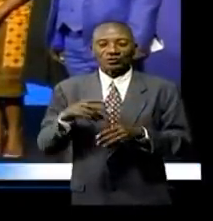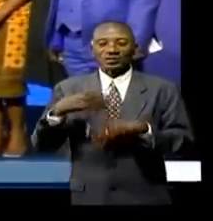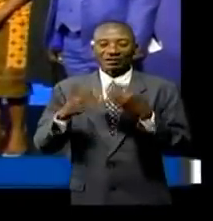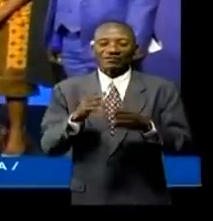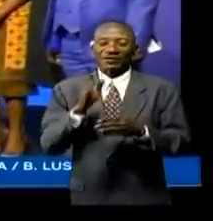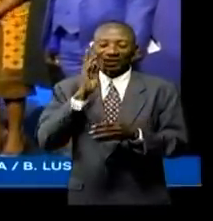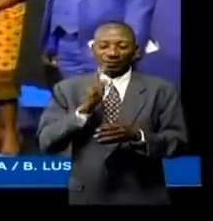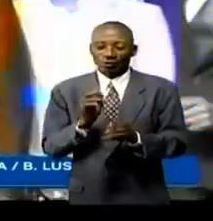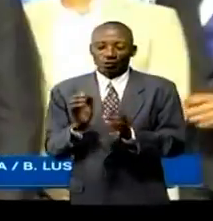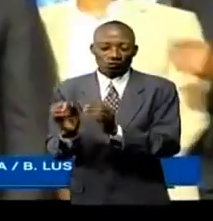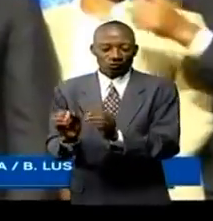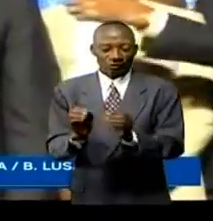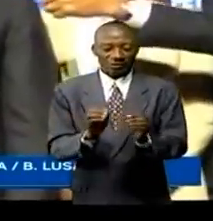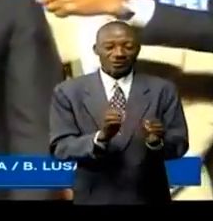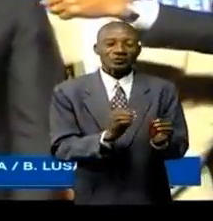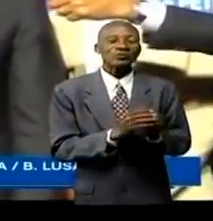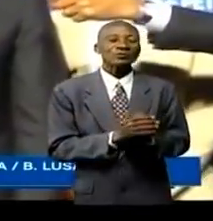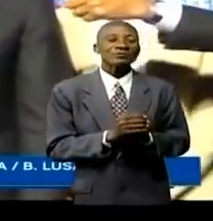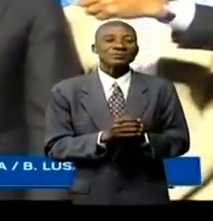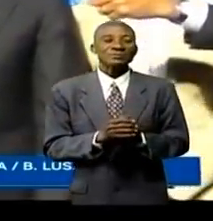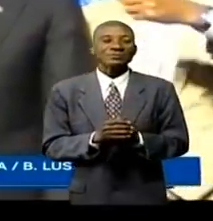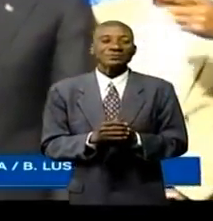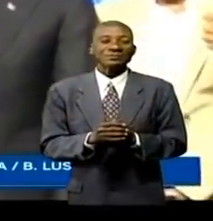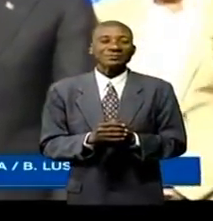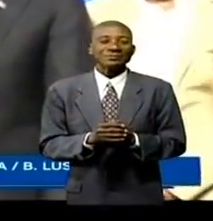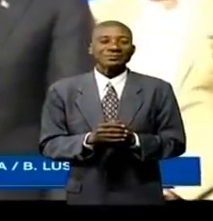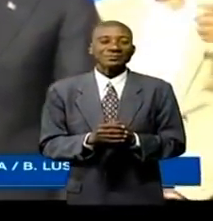ces premiers déjeuners des médias avec le chef